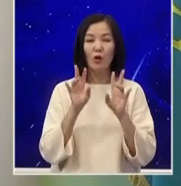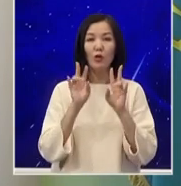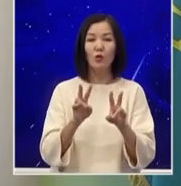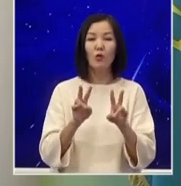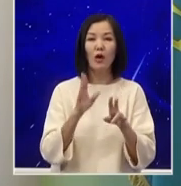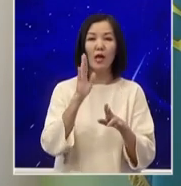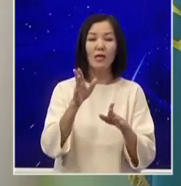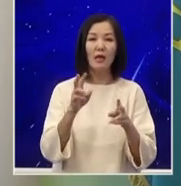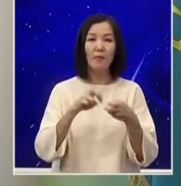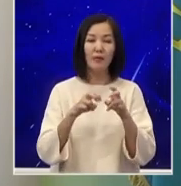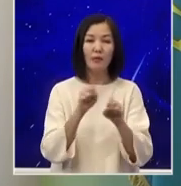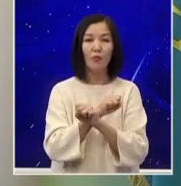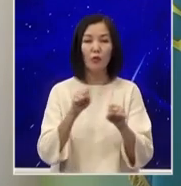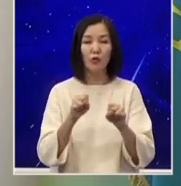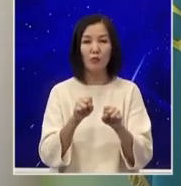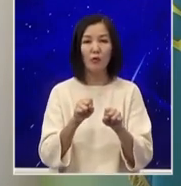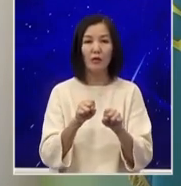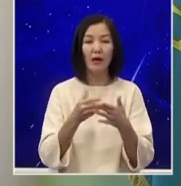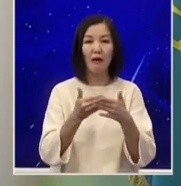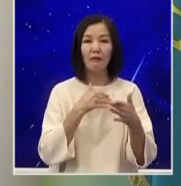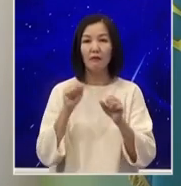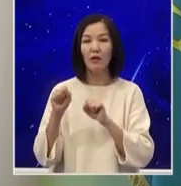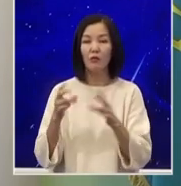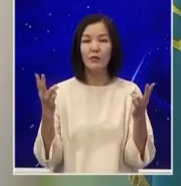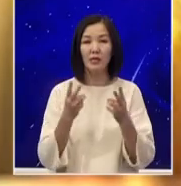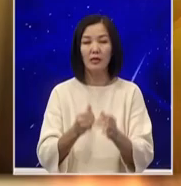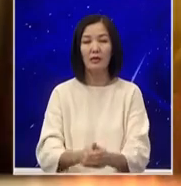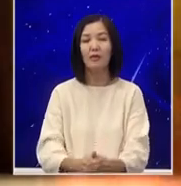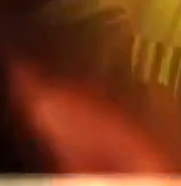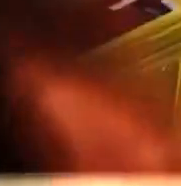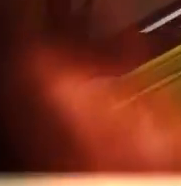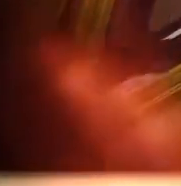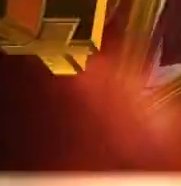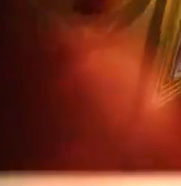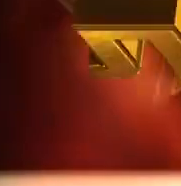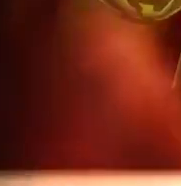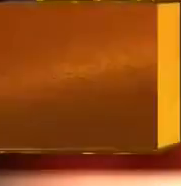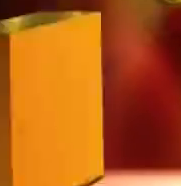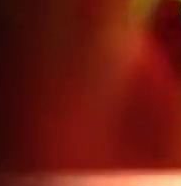уақытта осындай мәселелерді болдырмау мәселесін жаңағы атап айтып өттік.